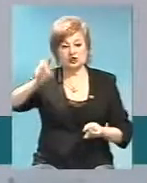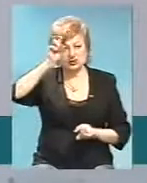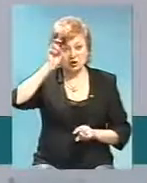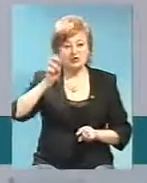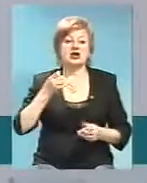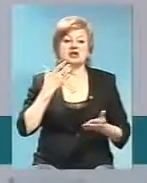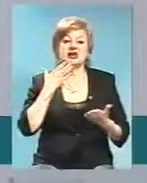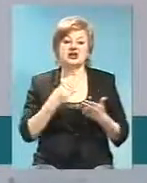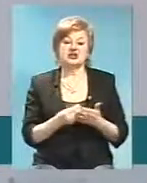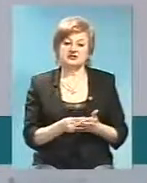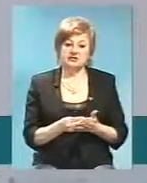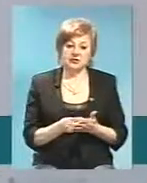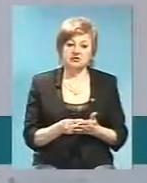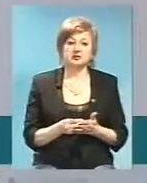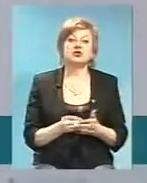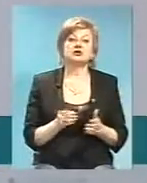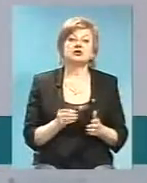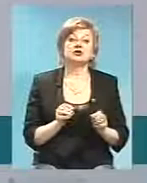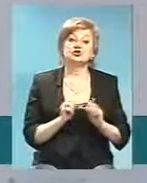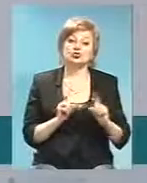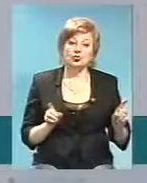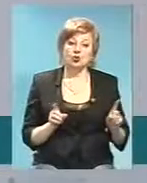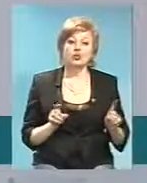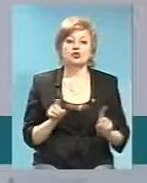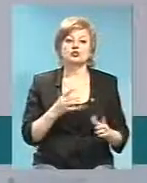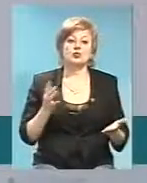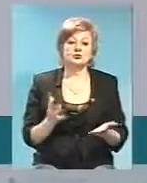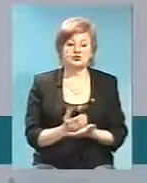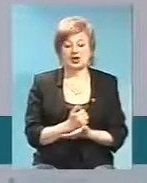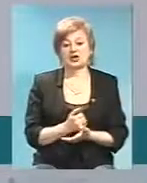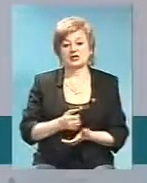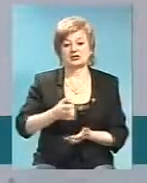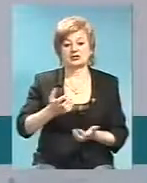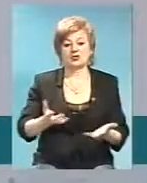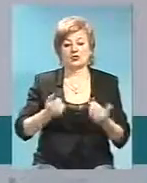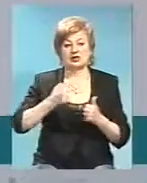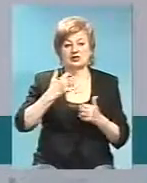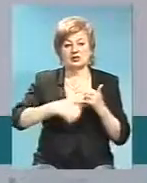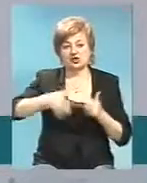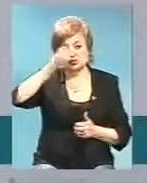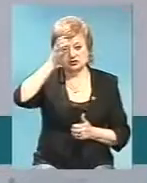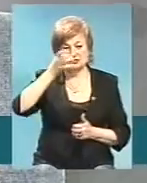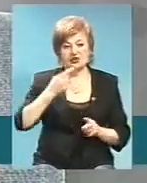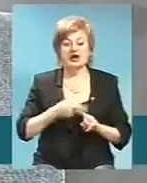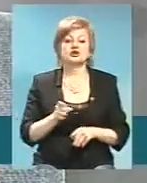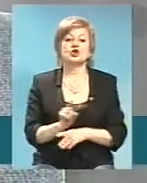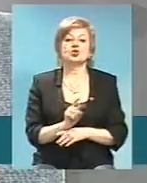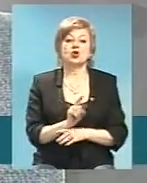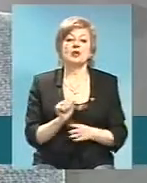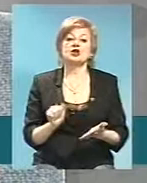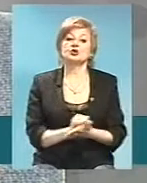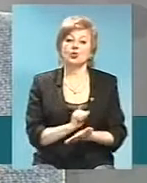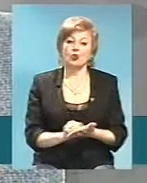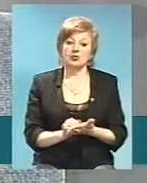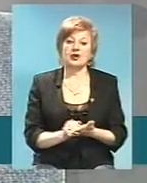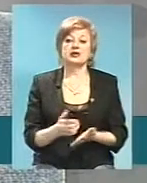комунальної, комунальних закладах освіти для здобуття загальної середньої освіти. Це нормативний документ, а ми